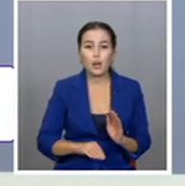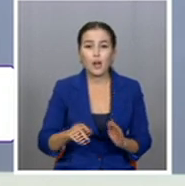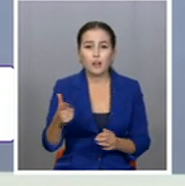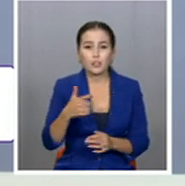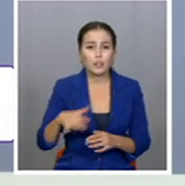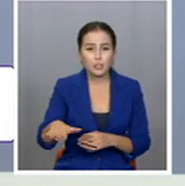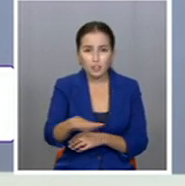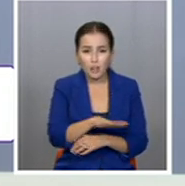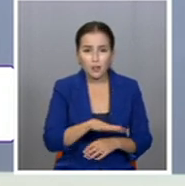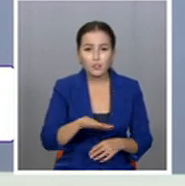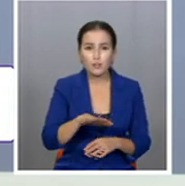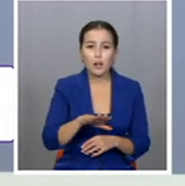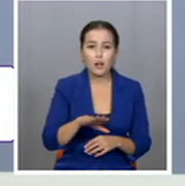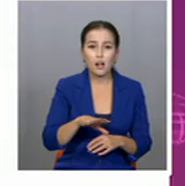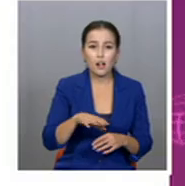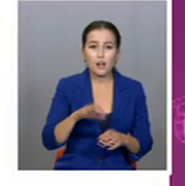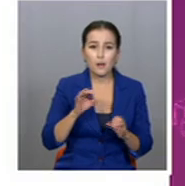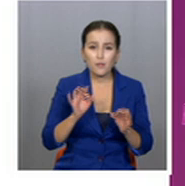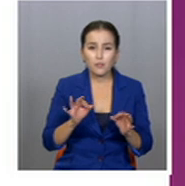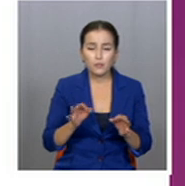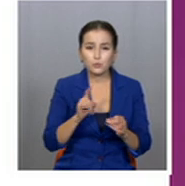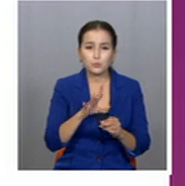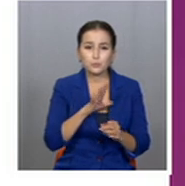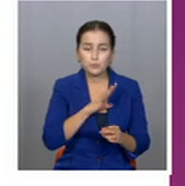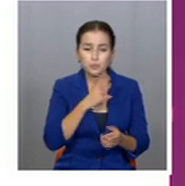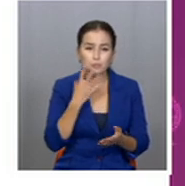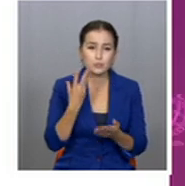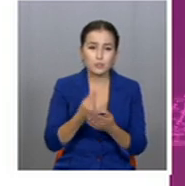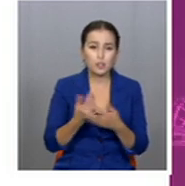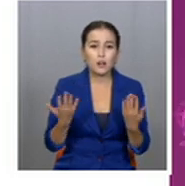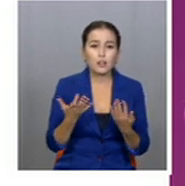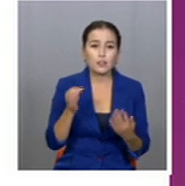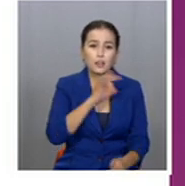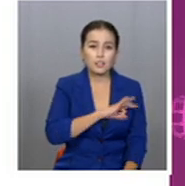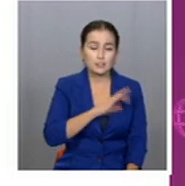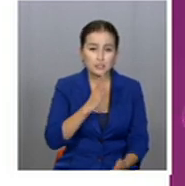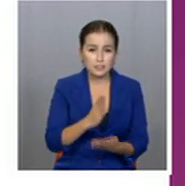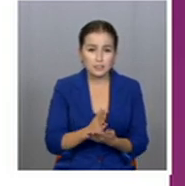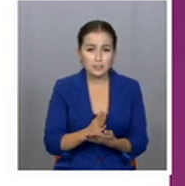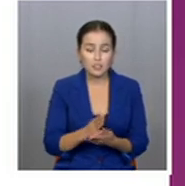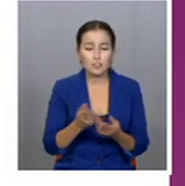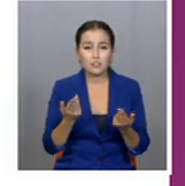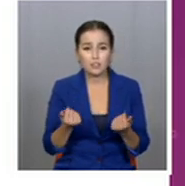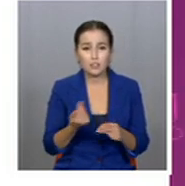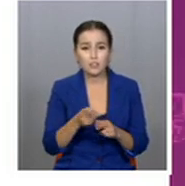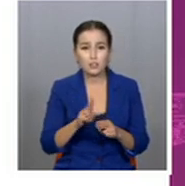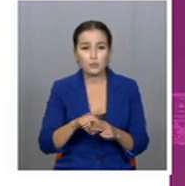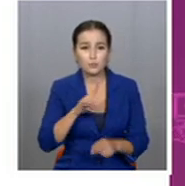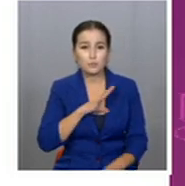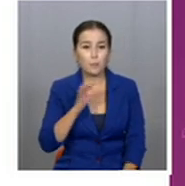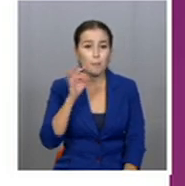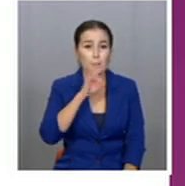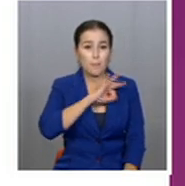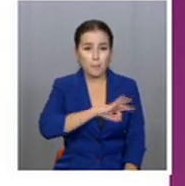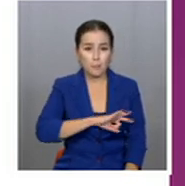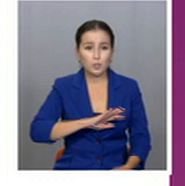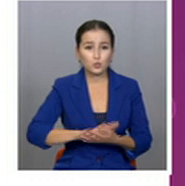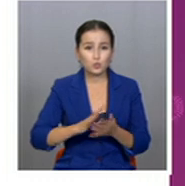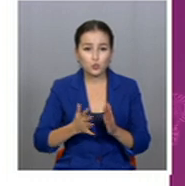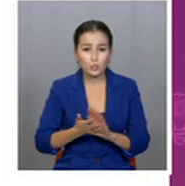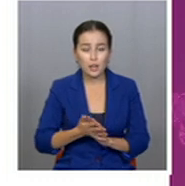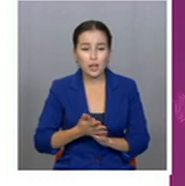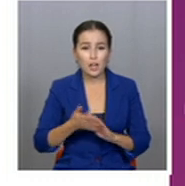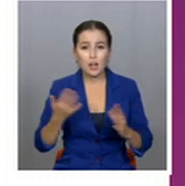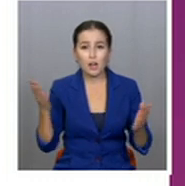тіршілікті қамтамасыз ету жүйесіне қандай әсері бар? Әрине, тіршілікті қамтамасыз ету жүйесі климатқа